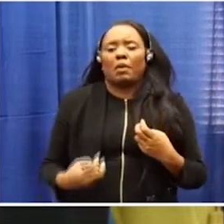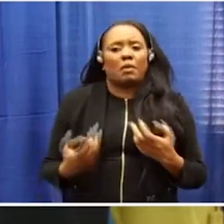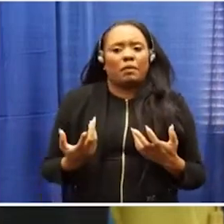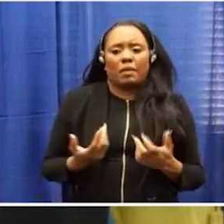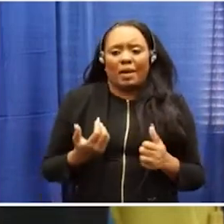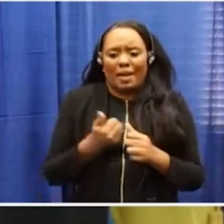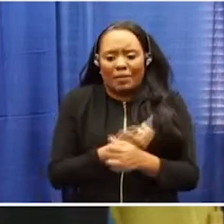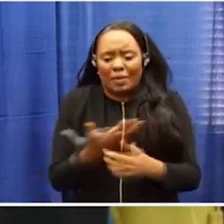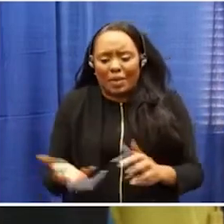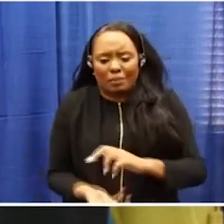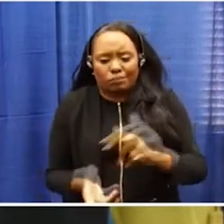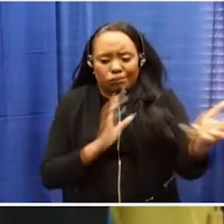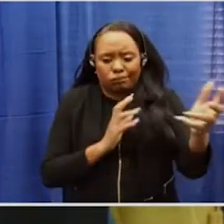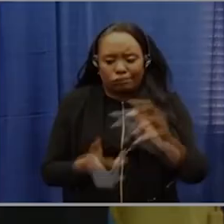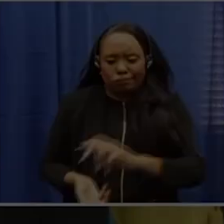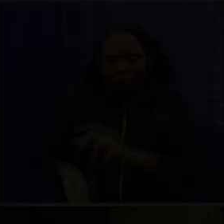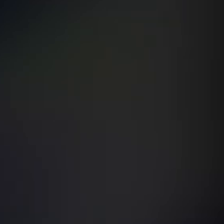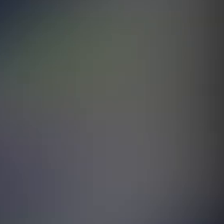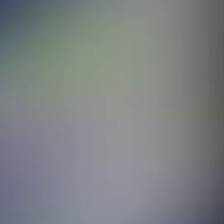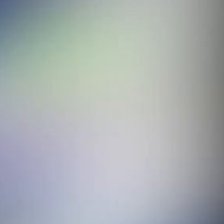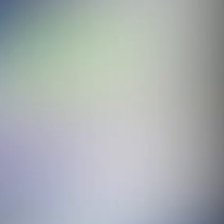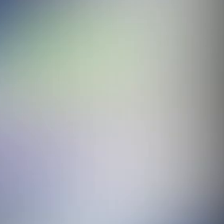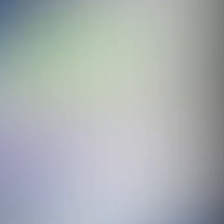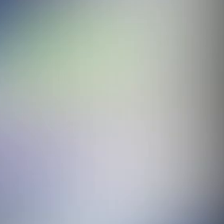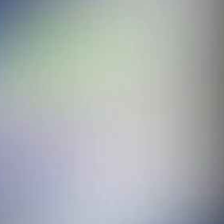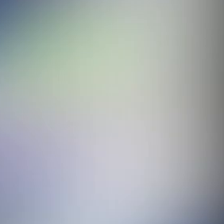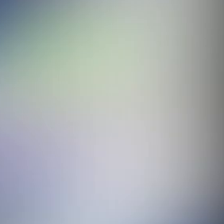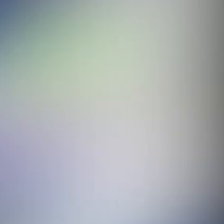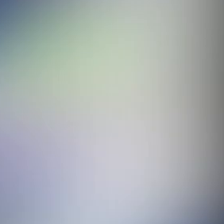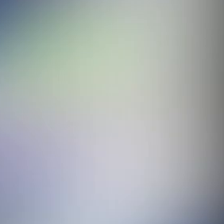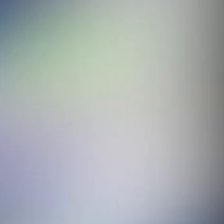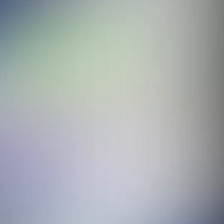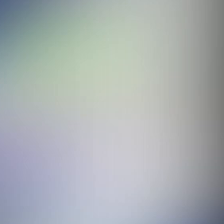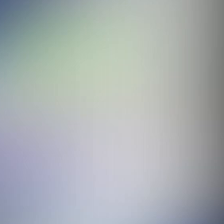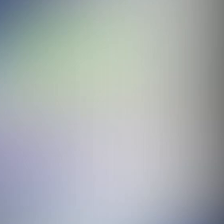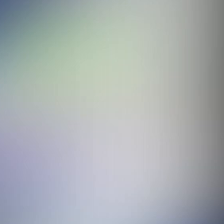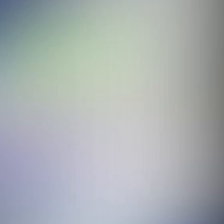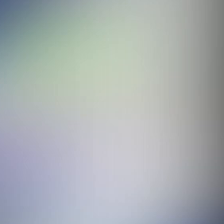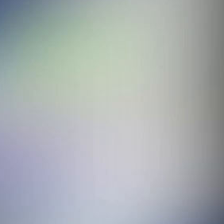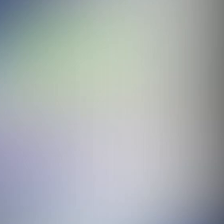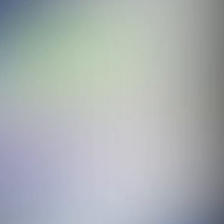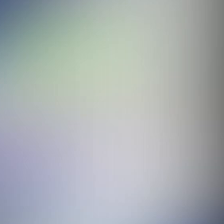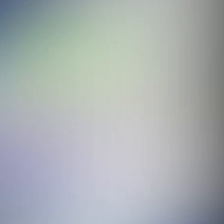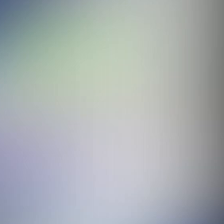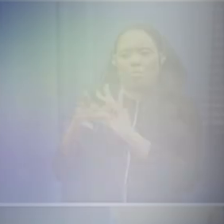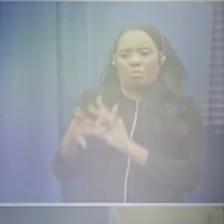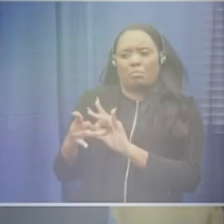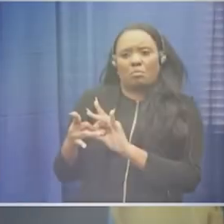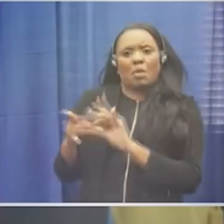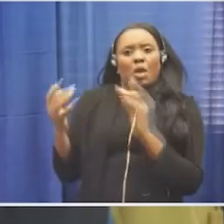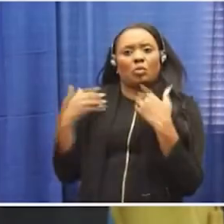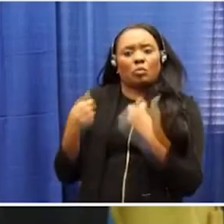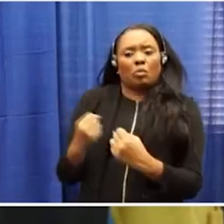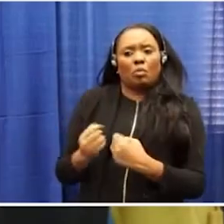de 50-jarige relatie tussen de CARICOM en Cuba omschreven worden als zeer succesvol.